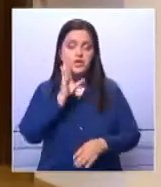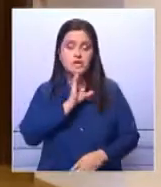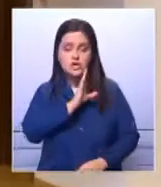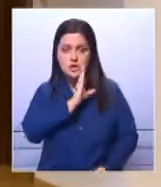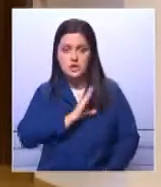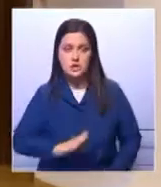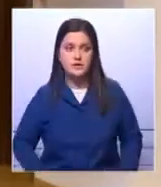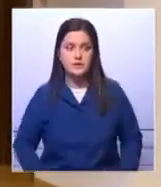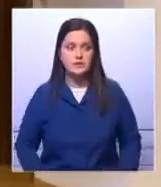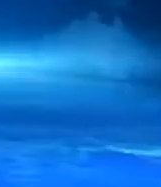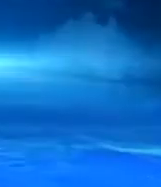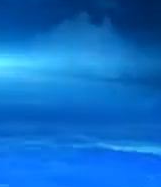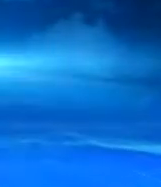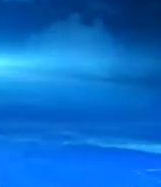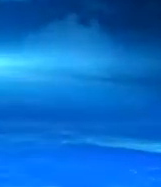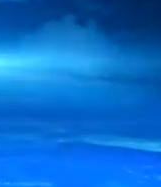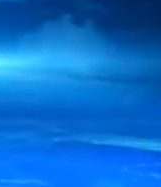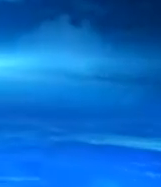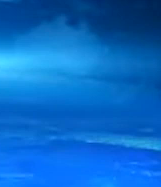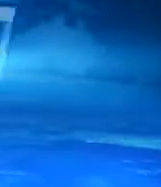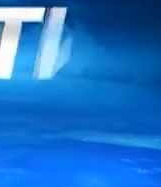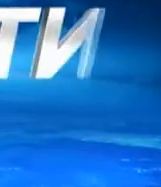женщины.